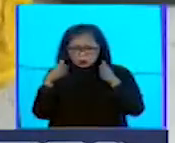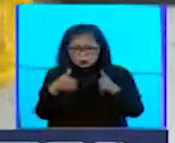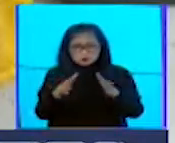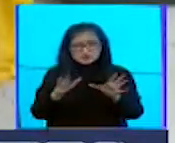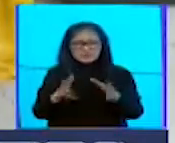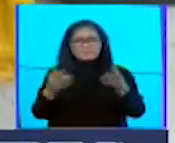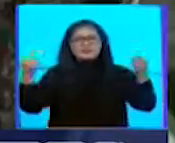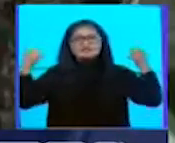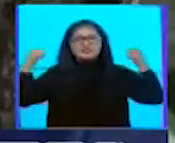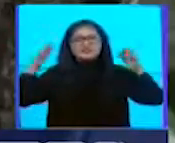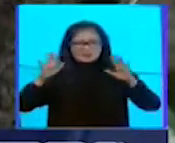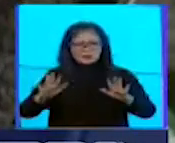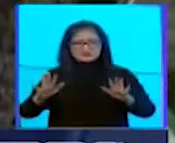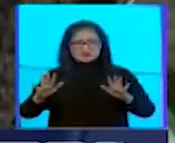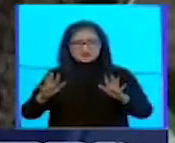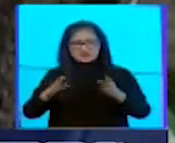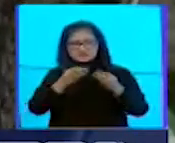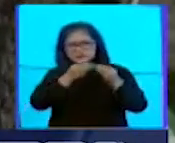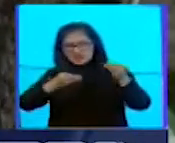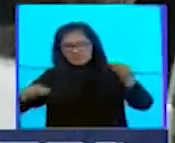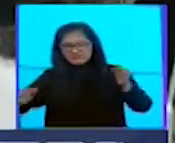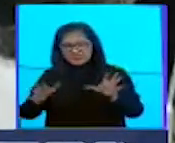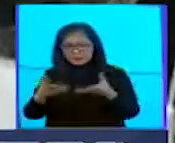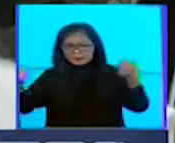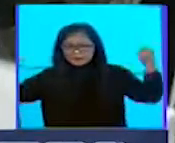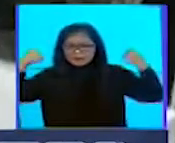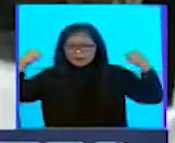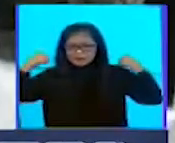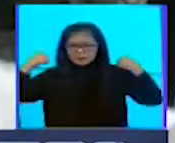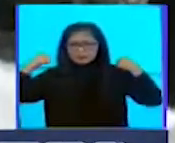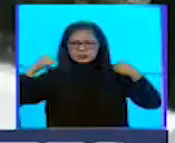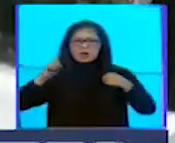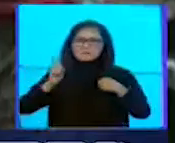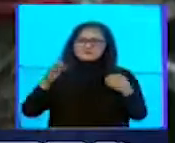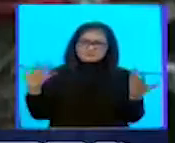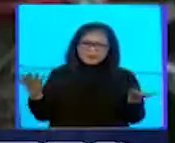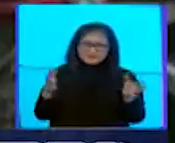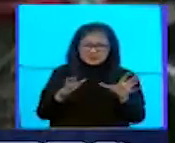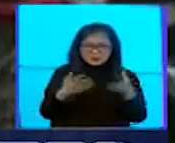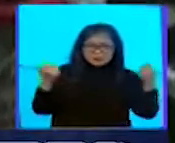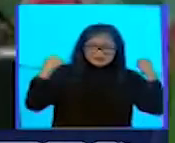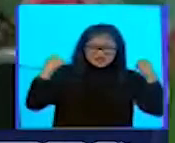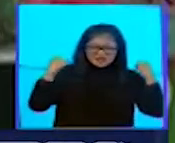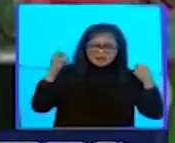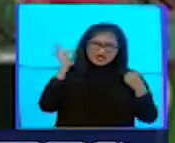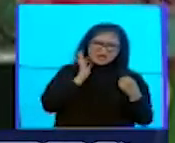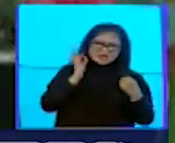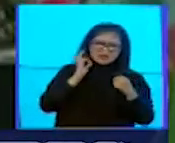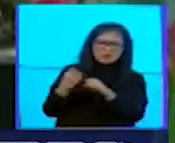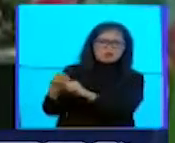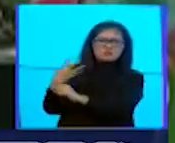asisten tenaga kesehatan dan tenaga pendukungnya karena mereka yang memiliki resiko yang jauh lebih tinggi